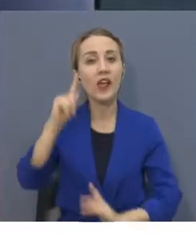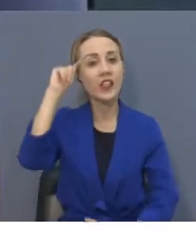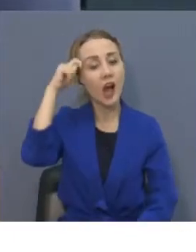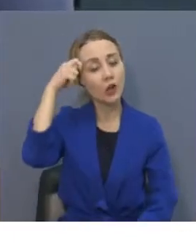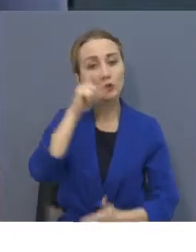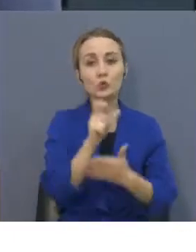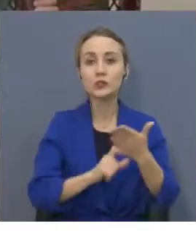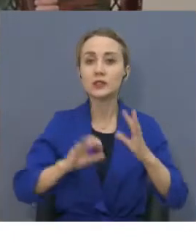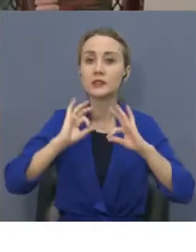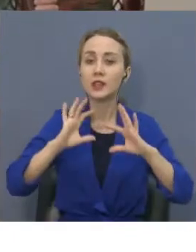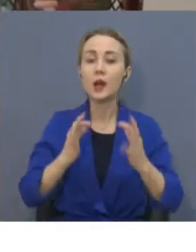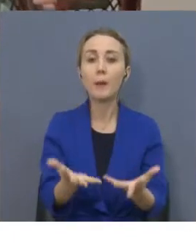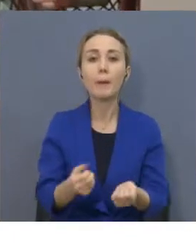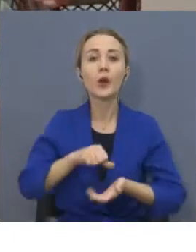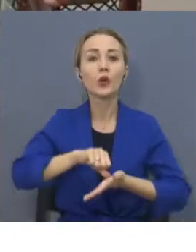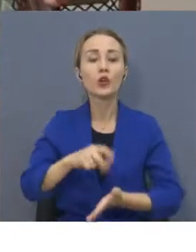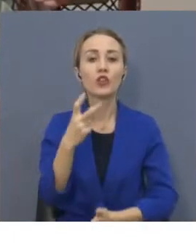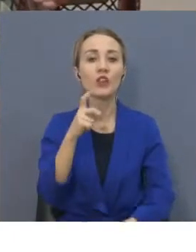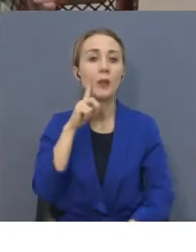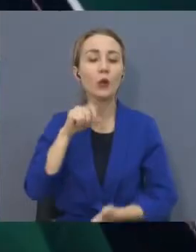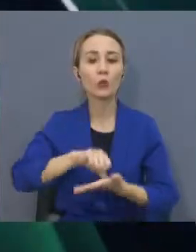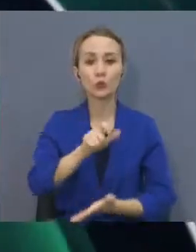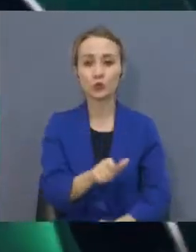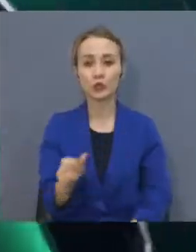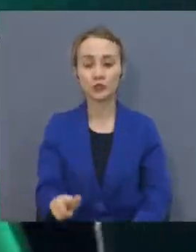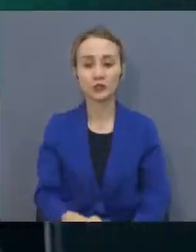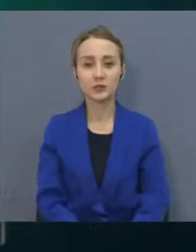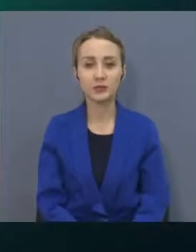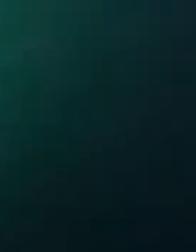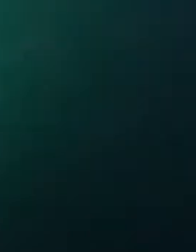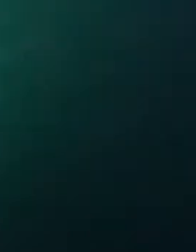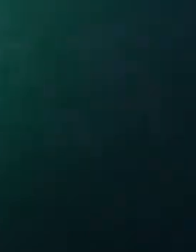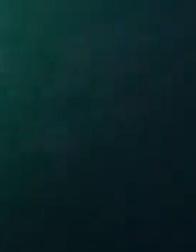В конкурсе приняли участие более 200 молодых участников.